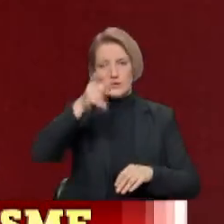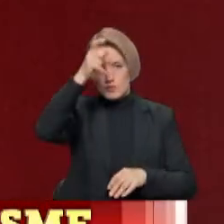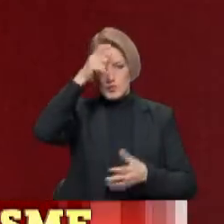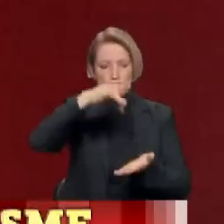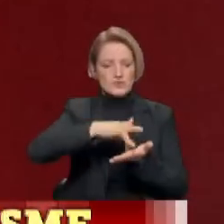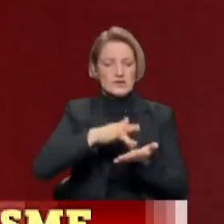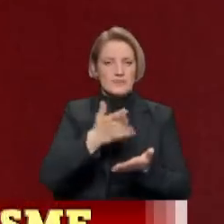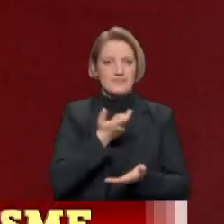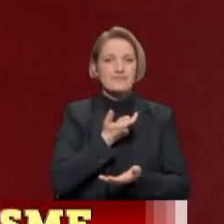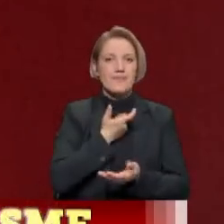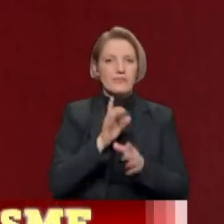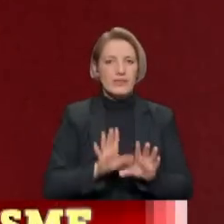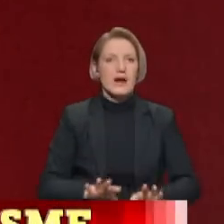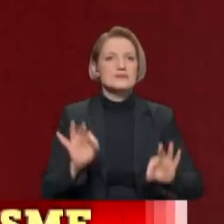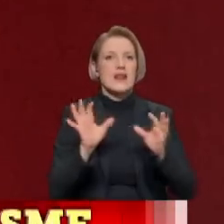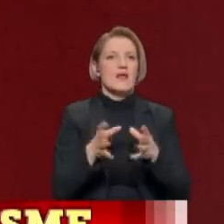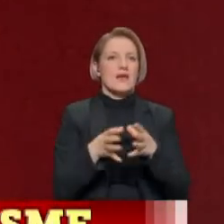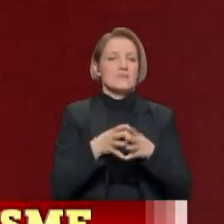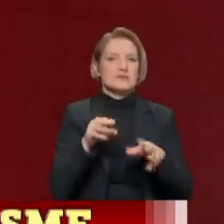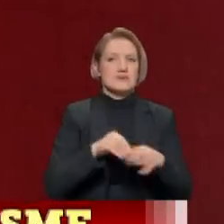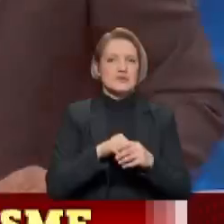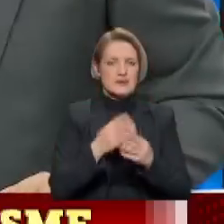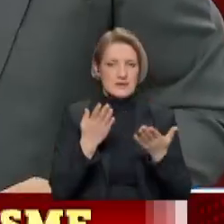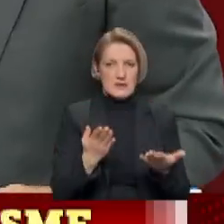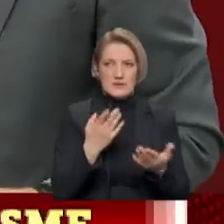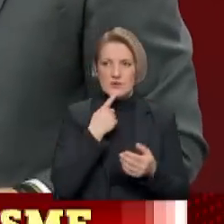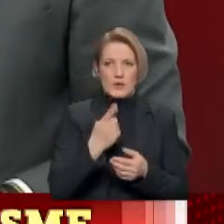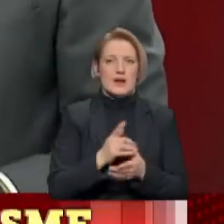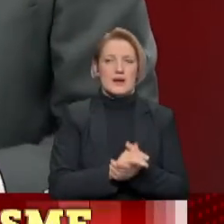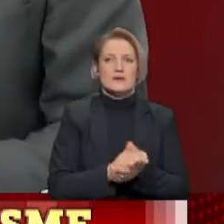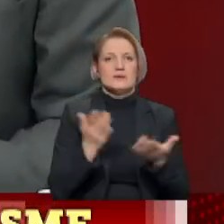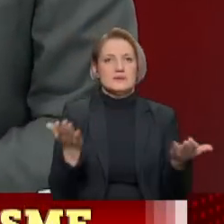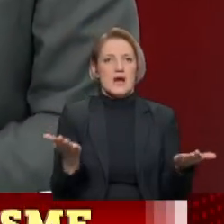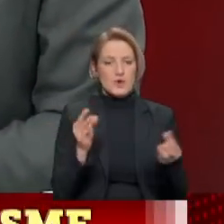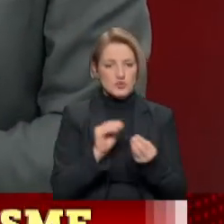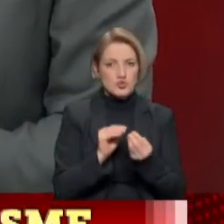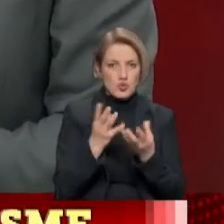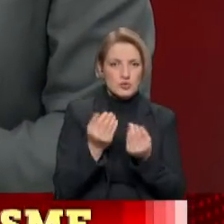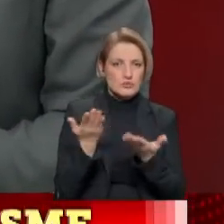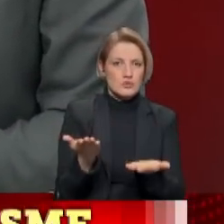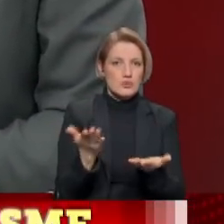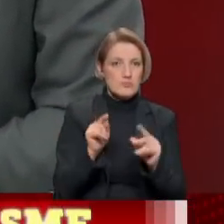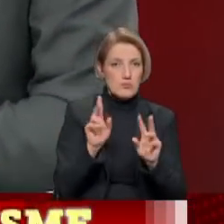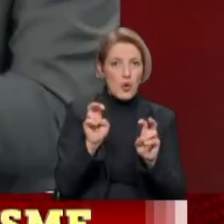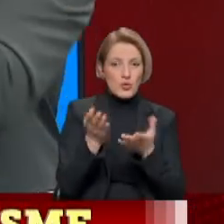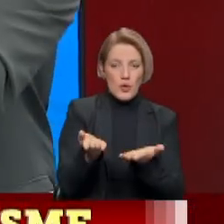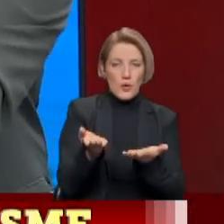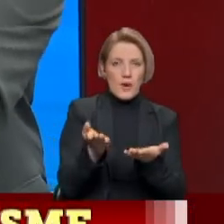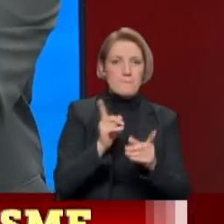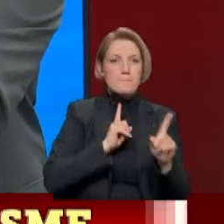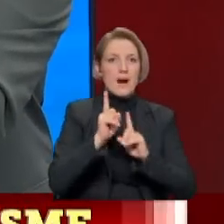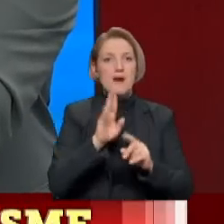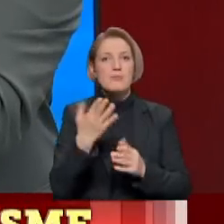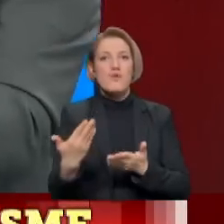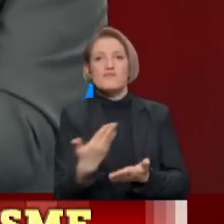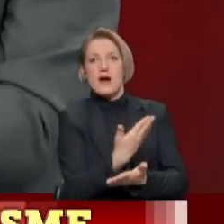Ceza Kanunu'nu hazırlayan ekibin içinde. Ve diyorlar ki ya suç oluşur mu böyle bir olayda? Mahkemeye rapor